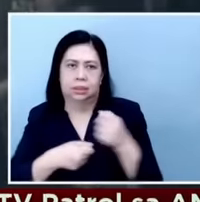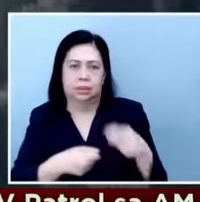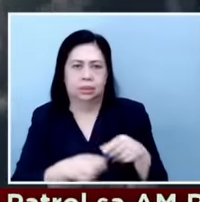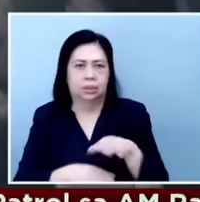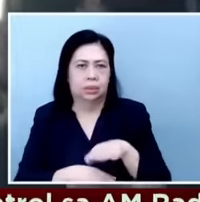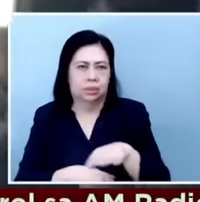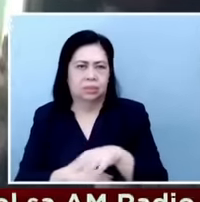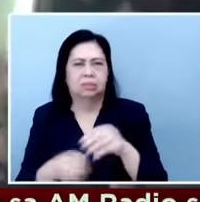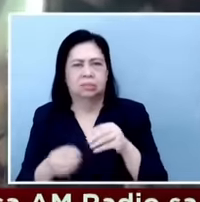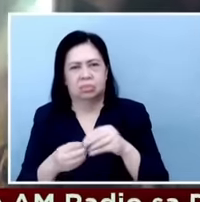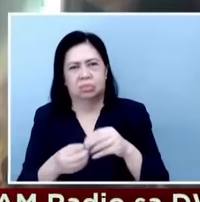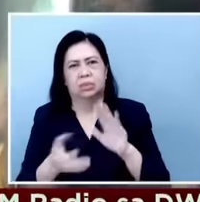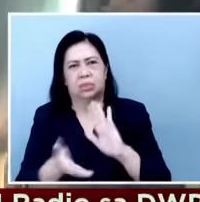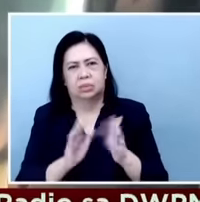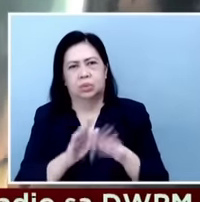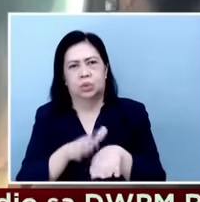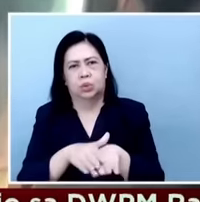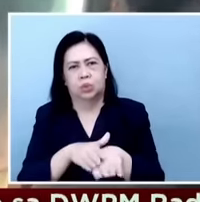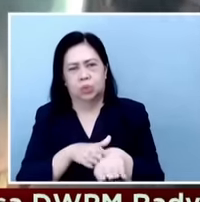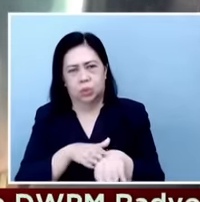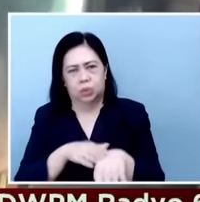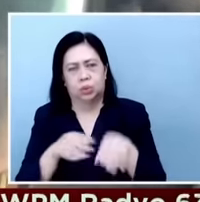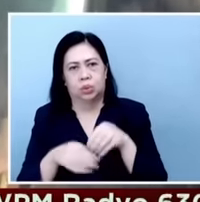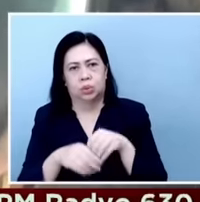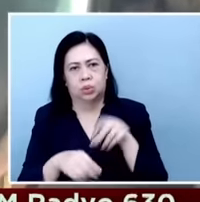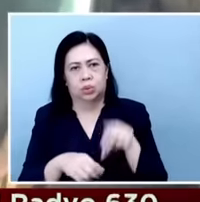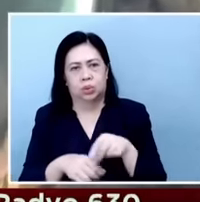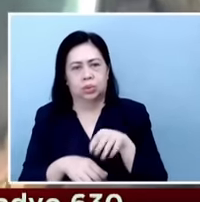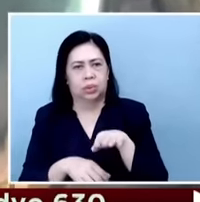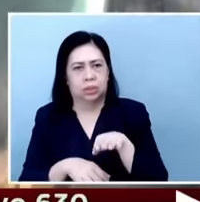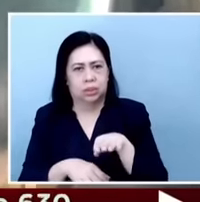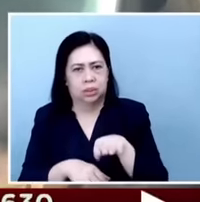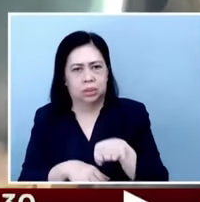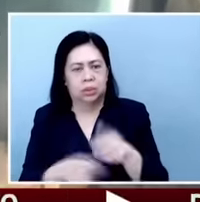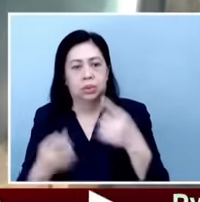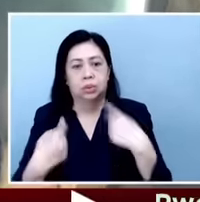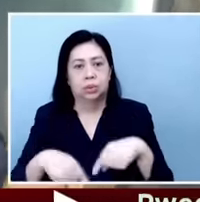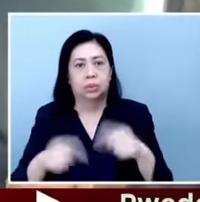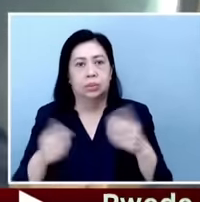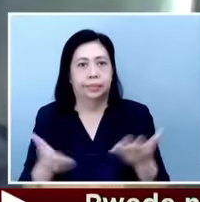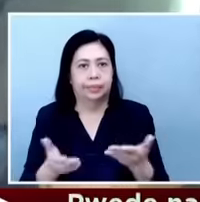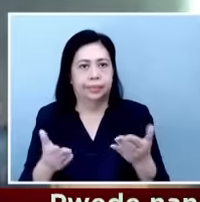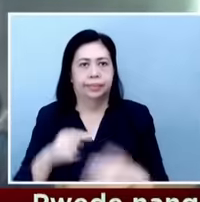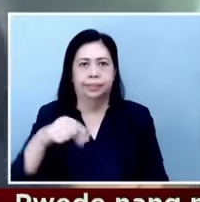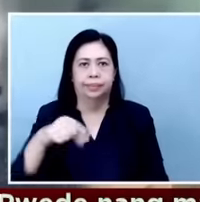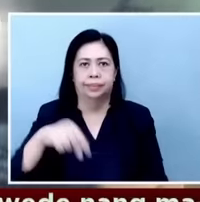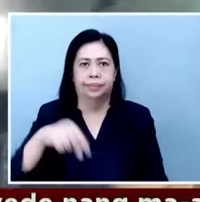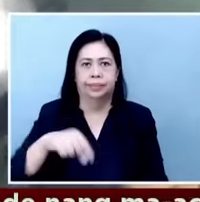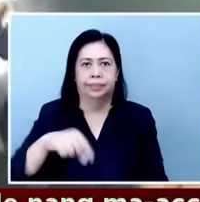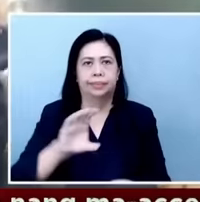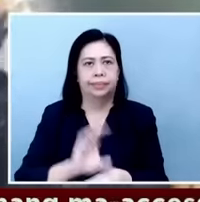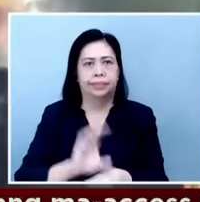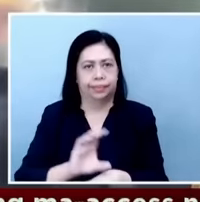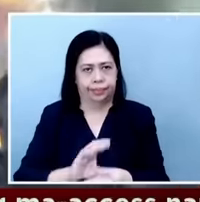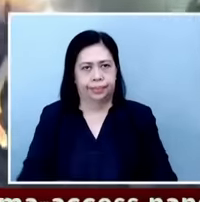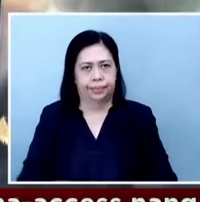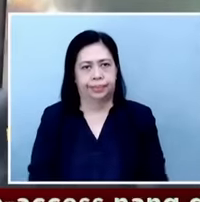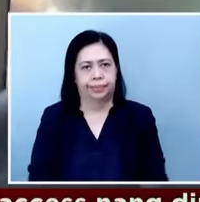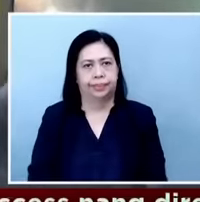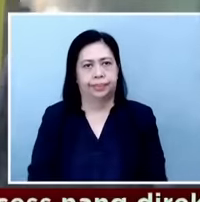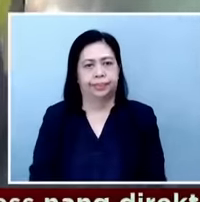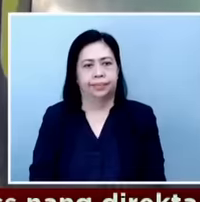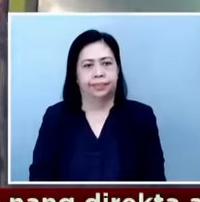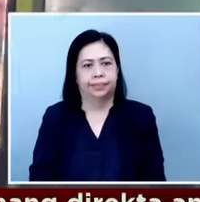lalong nagpabagal pa sa takbo ng andas papunta po dito sa simbahan ng Quiapo. Ayan na po.